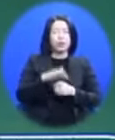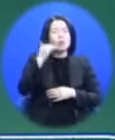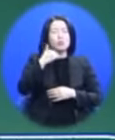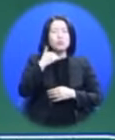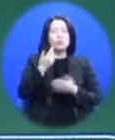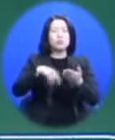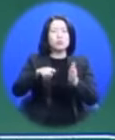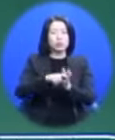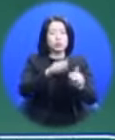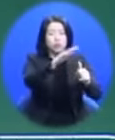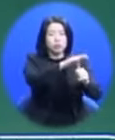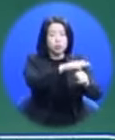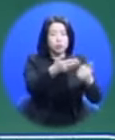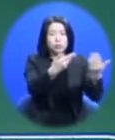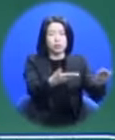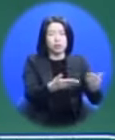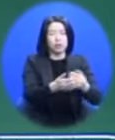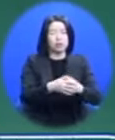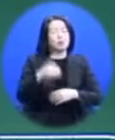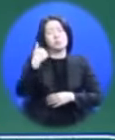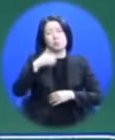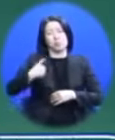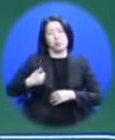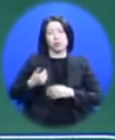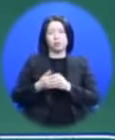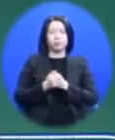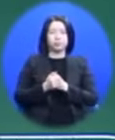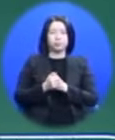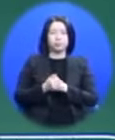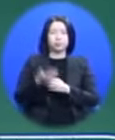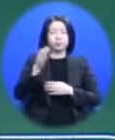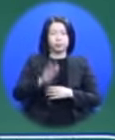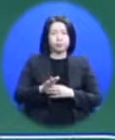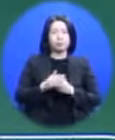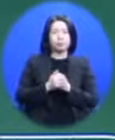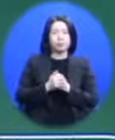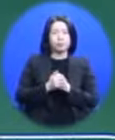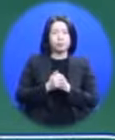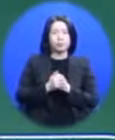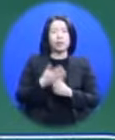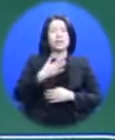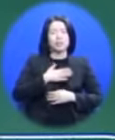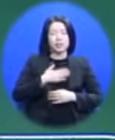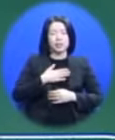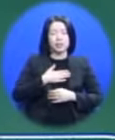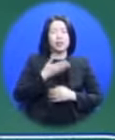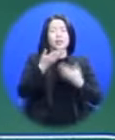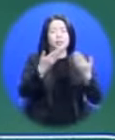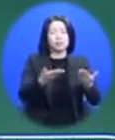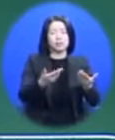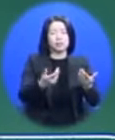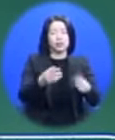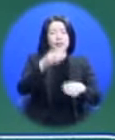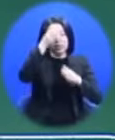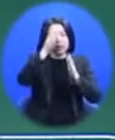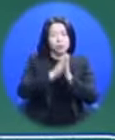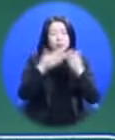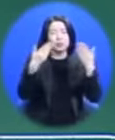누구를 기도해드려야 될지 잘 모르는 겁니다. 그런데 제가 그렇게 기도를 해드리고 난 다음에